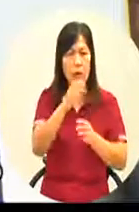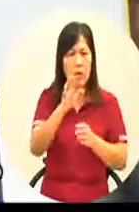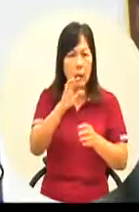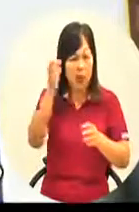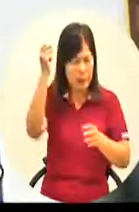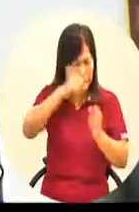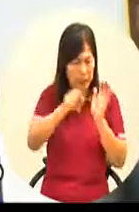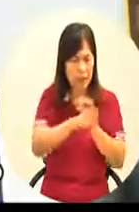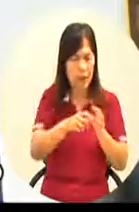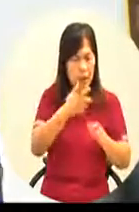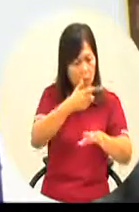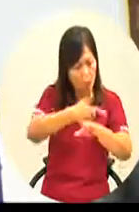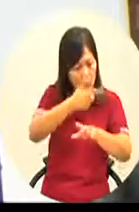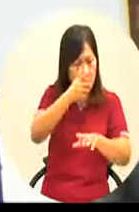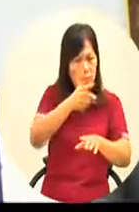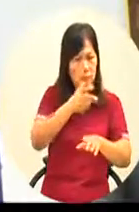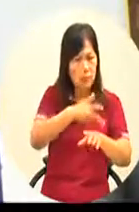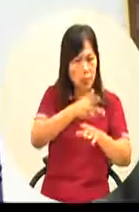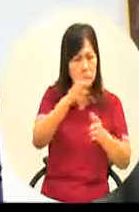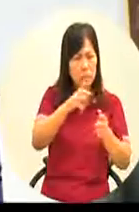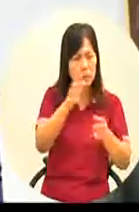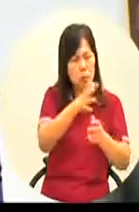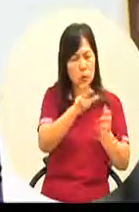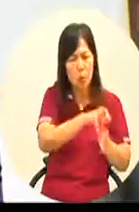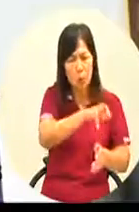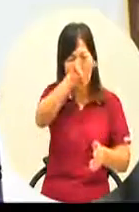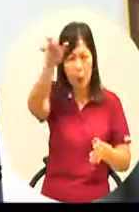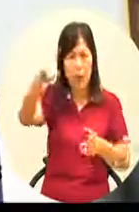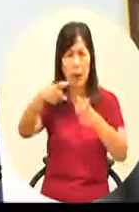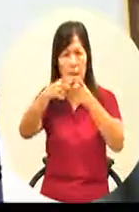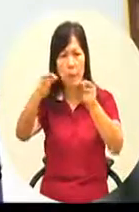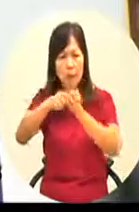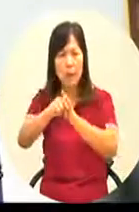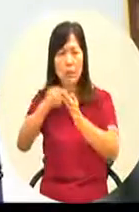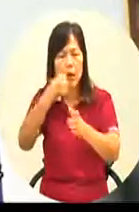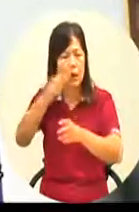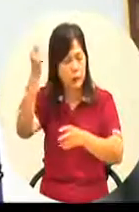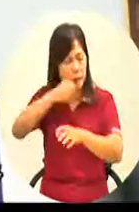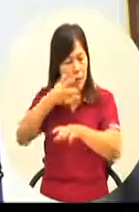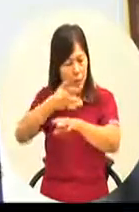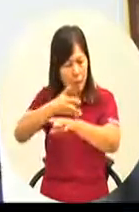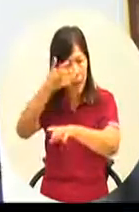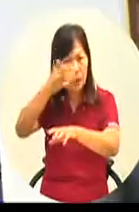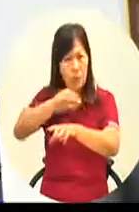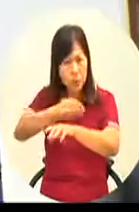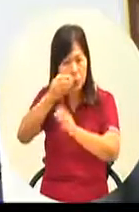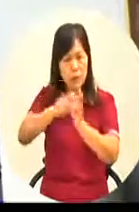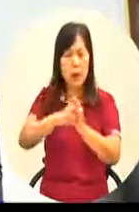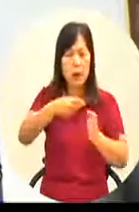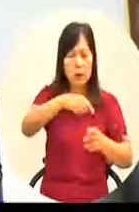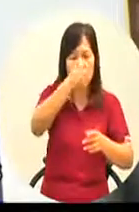六七点起飞，飞到日本，拄啊会知啊八九点，飞到菲律宾